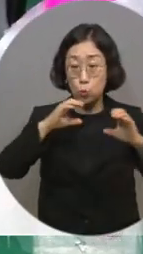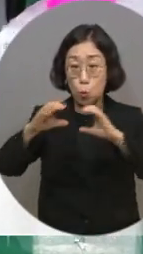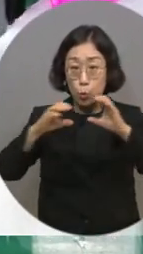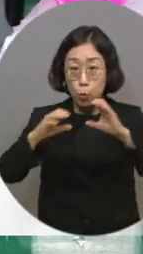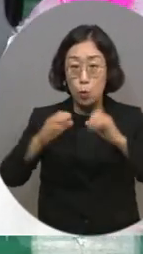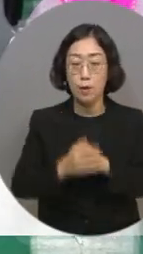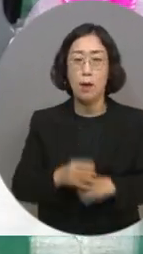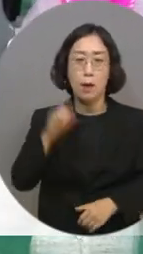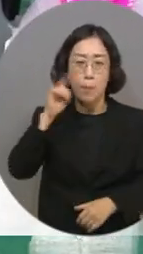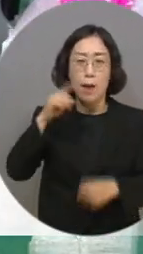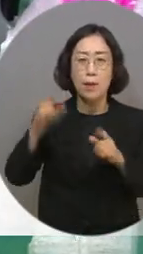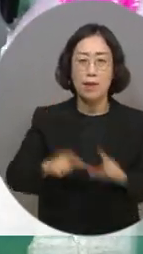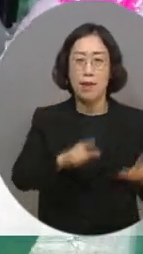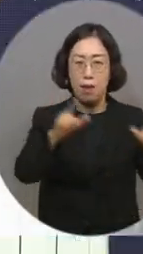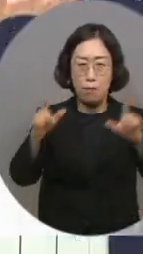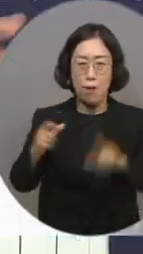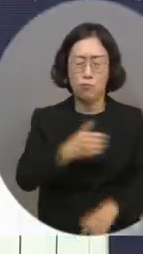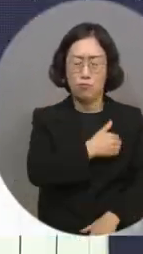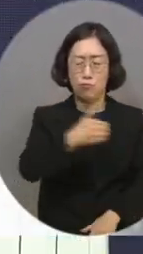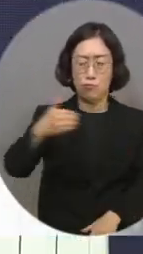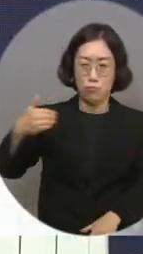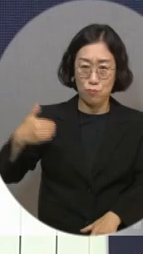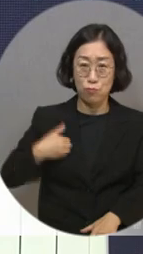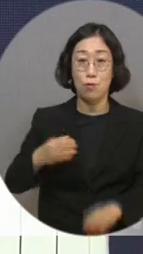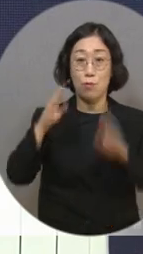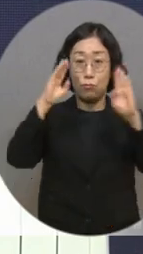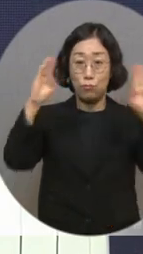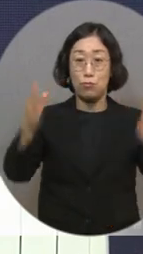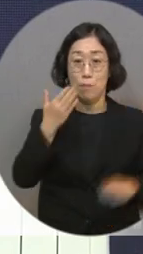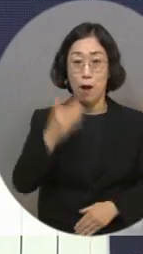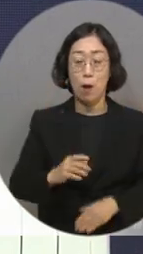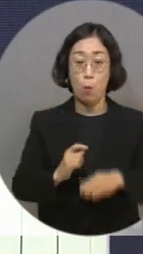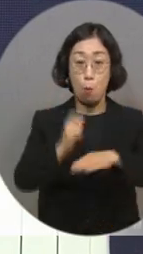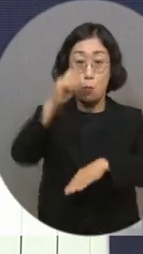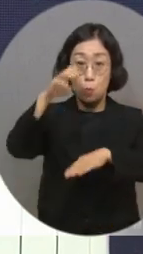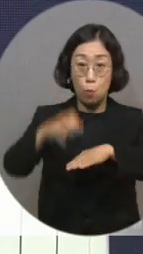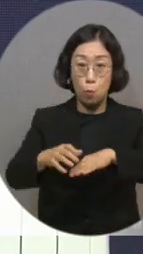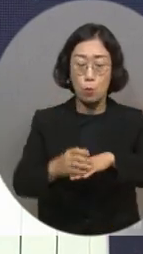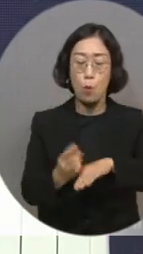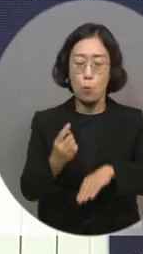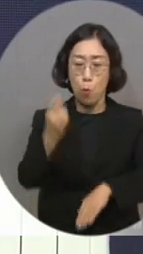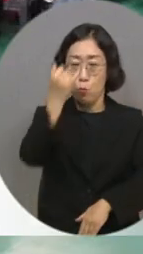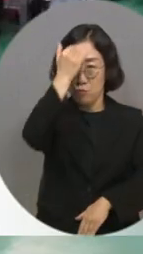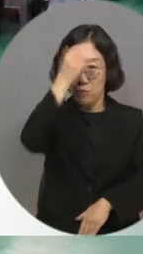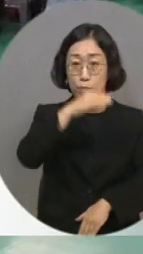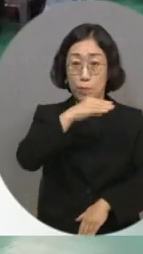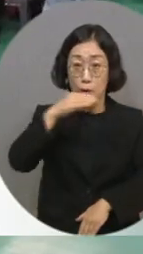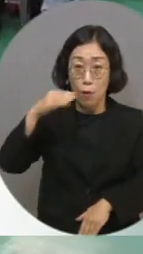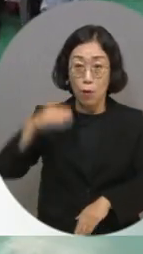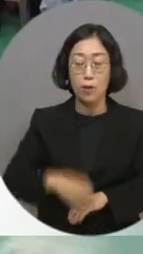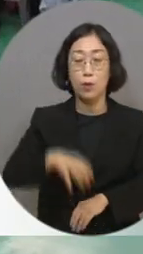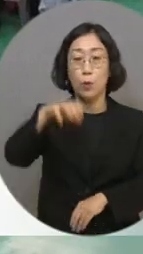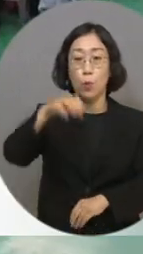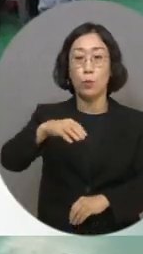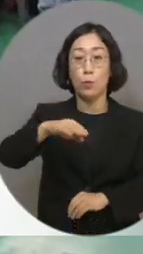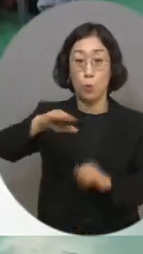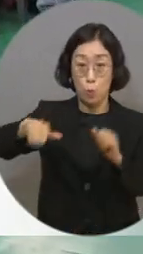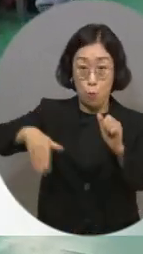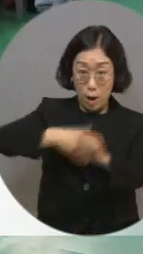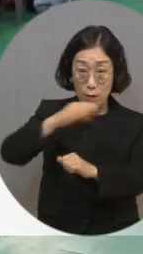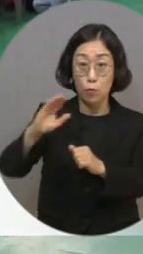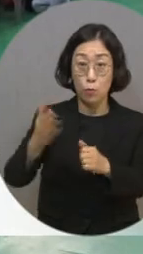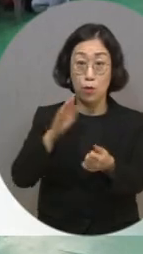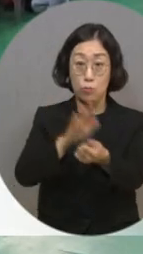일상은 더욱 풍요로워질 것이라며 고흥이 품격 있는 다문화 사회로 성장할 수 있도록 다문화 가족에 대한